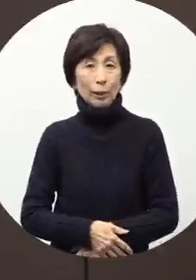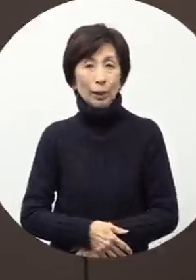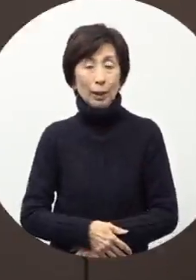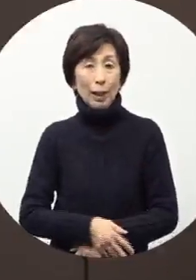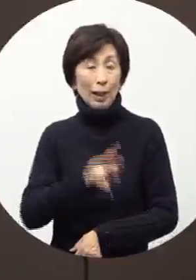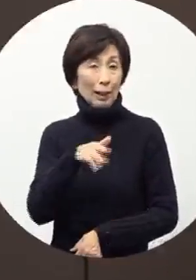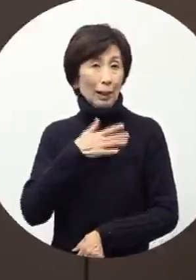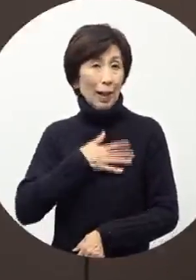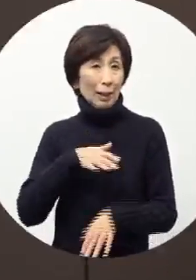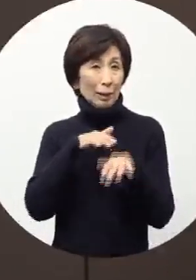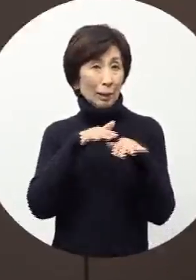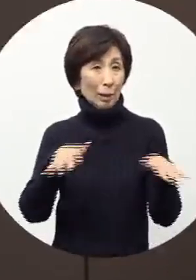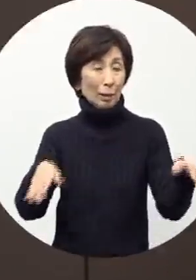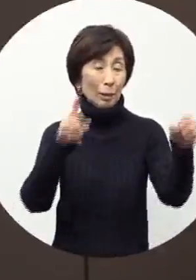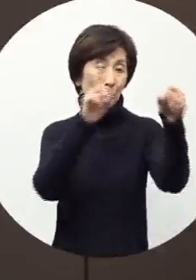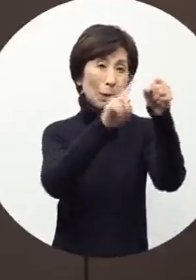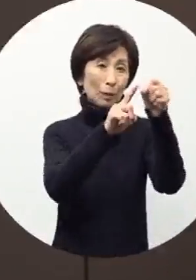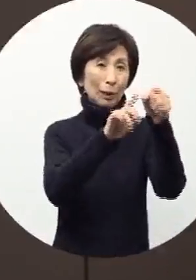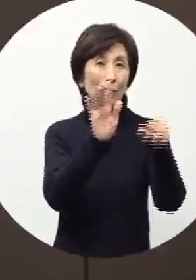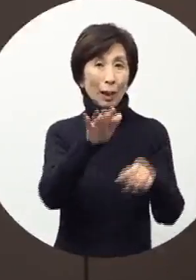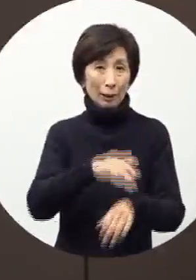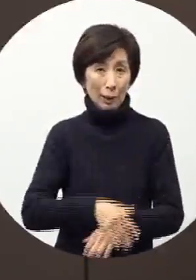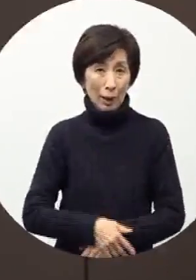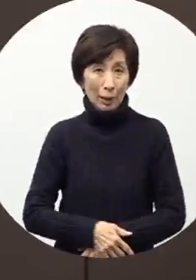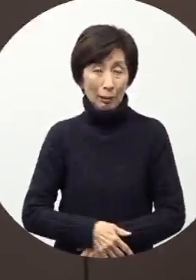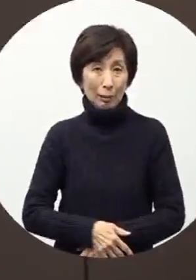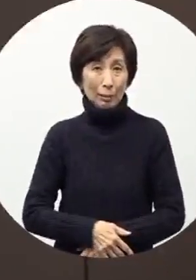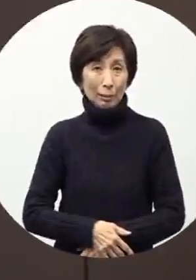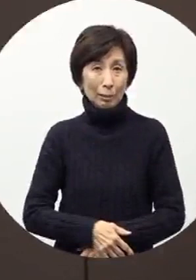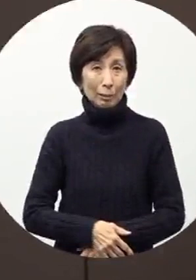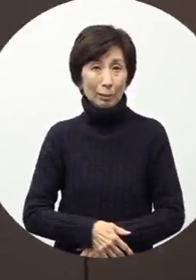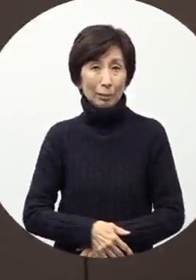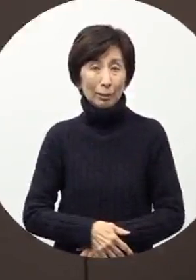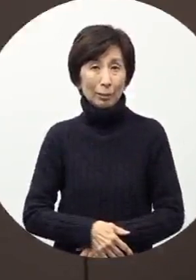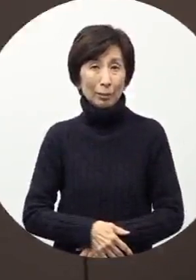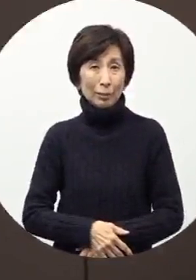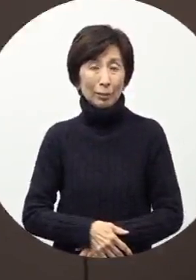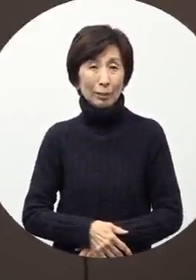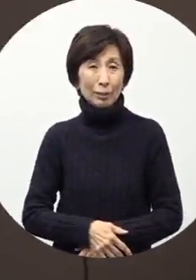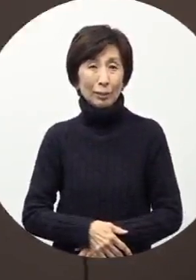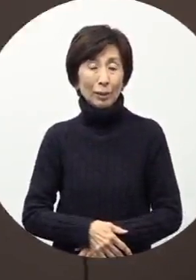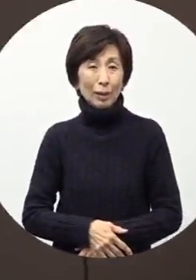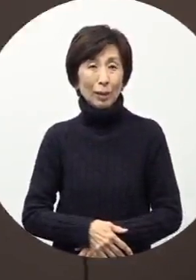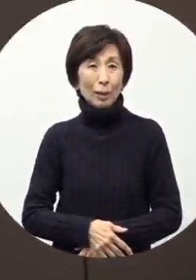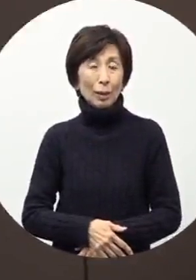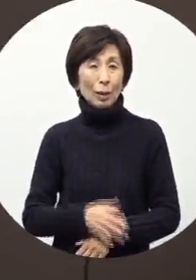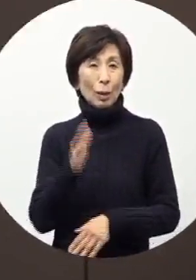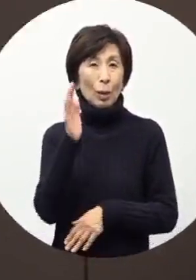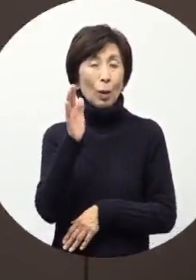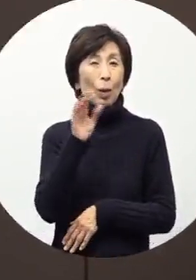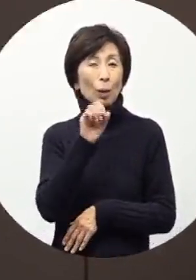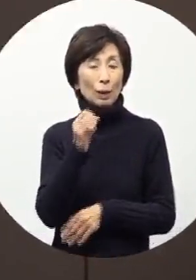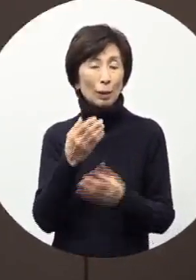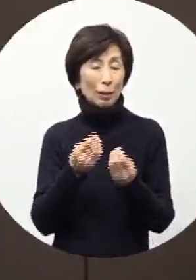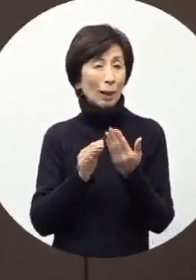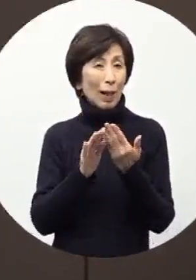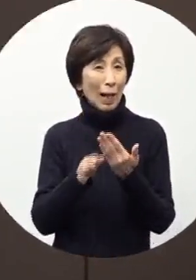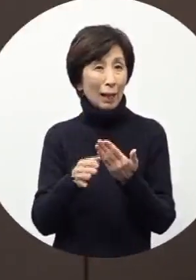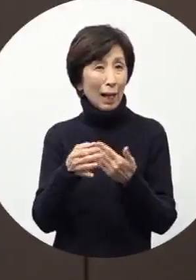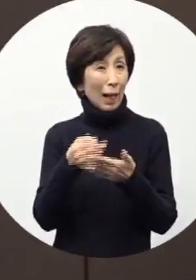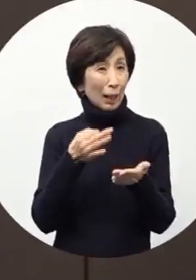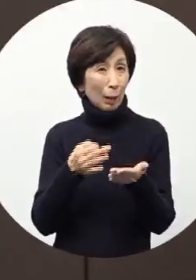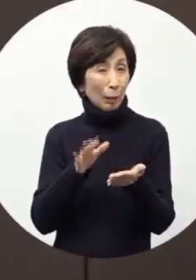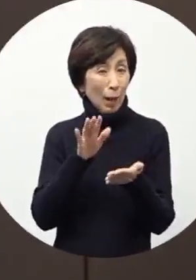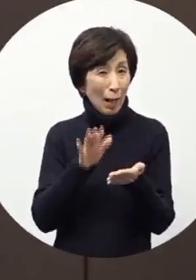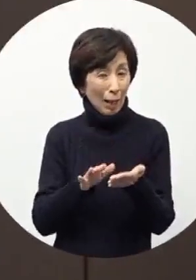くて、理解してもらってっていうことなんですけど、まあそこで 何人かがお買い物してくださったような話